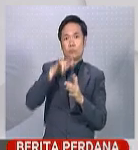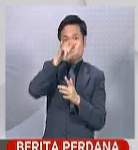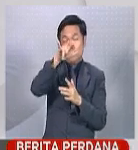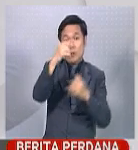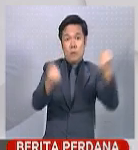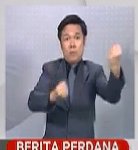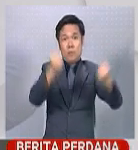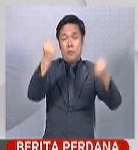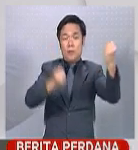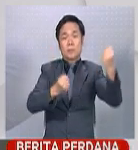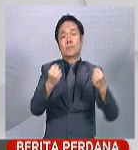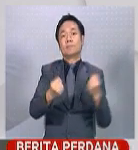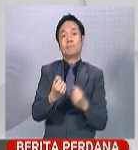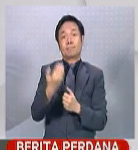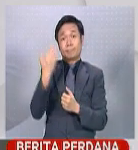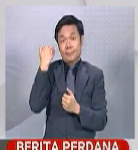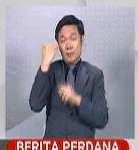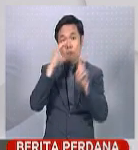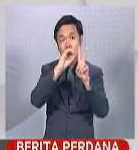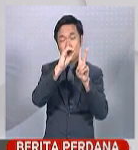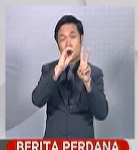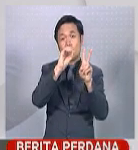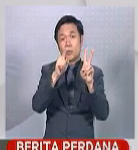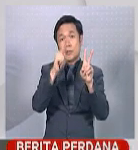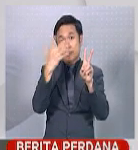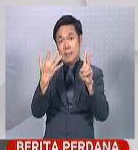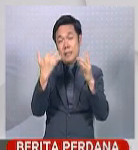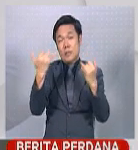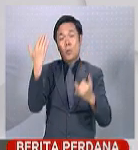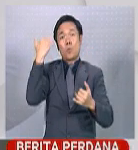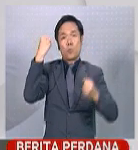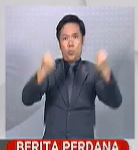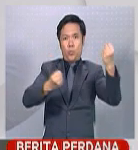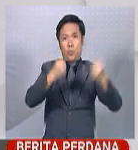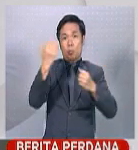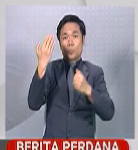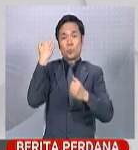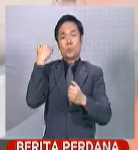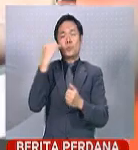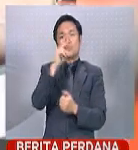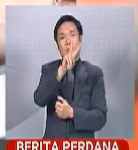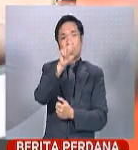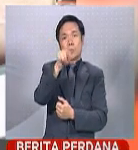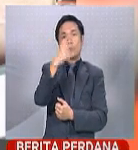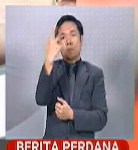bertanggungjawab dalam misi khas menerusi pesawat Air Asia pada 21 Mac